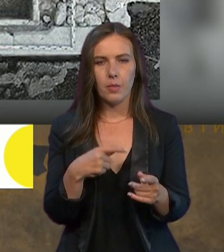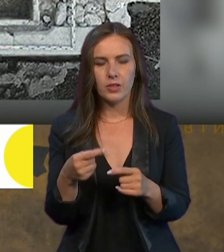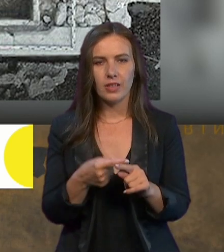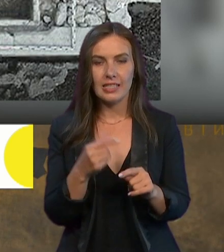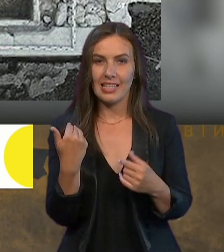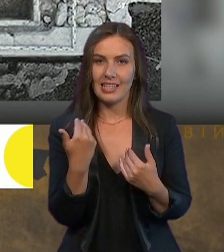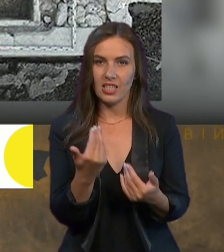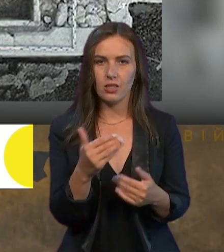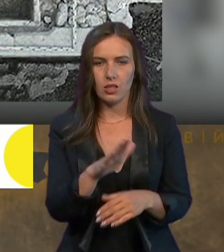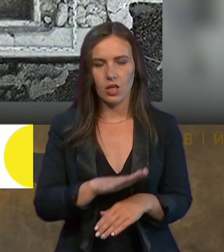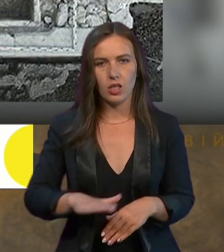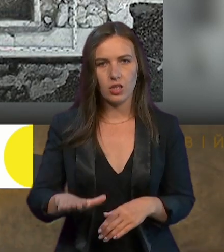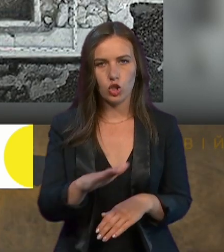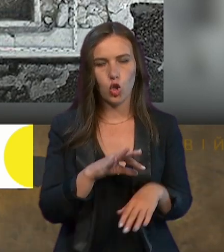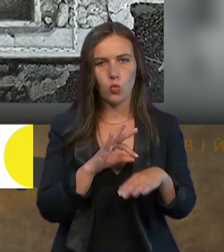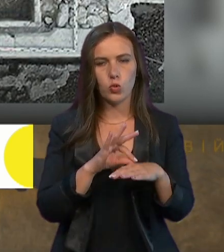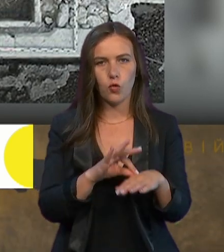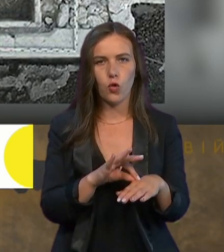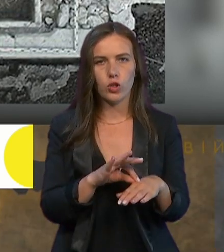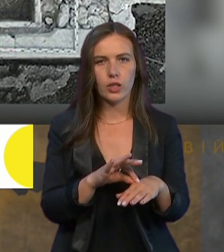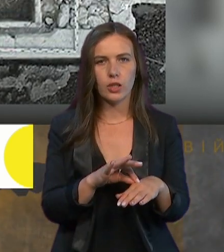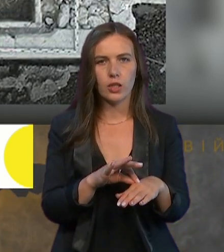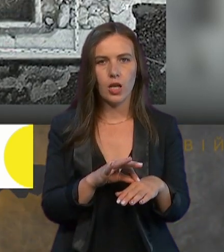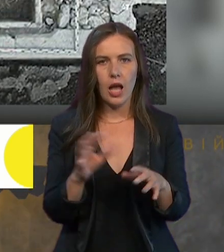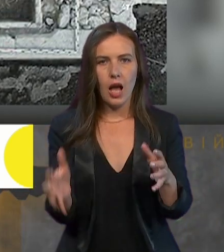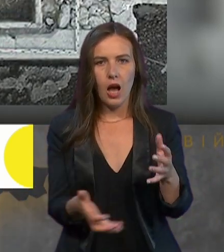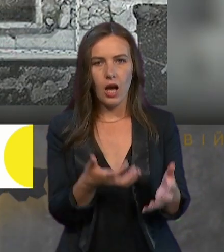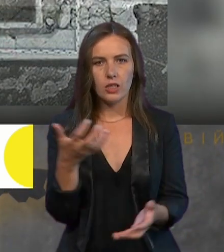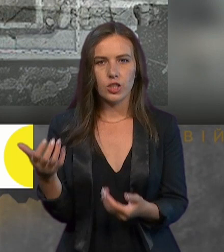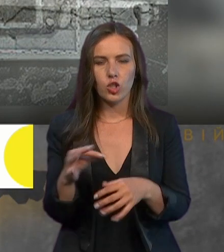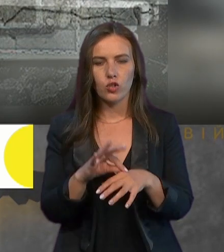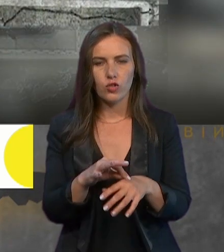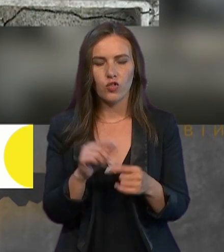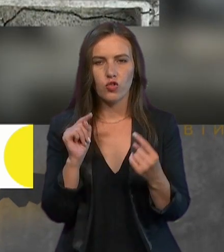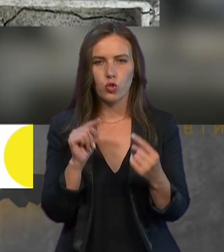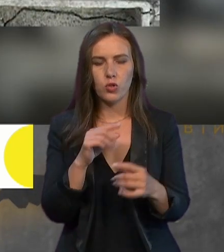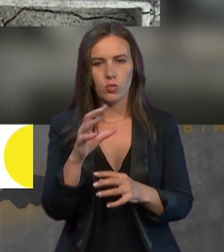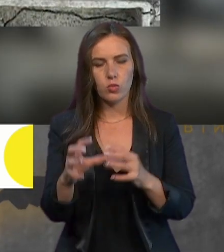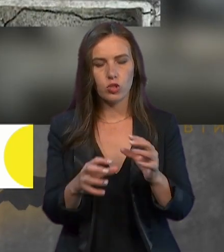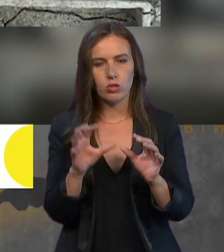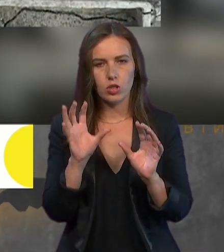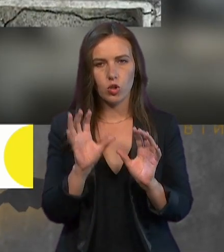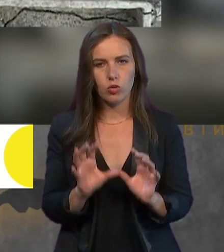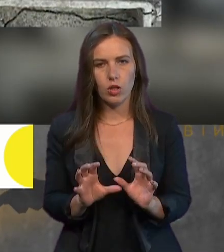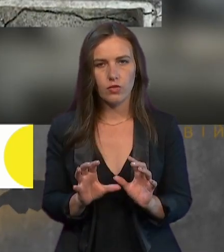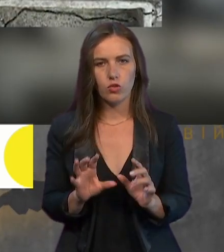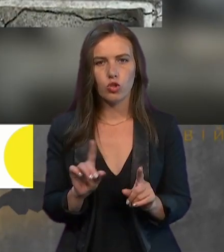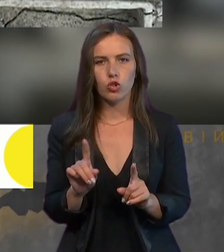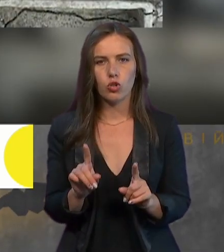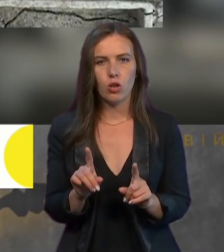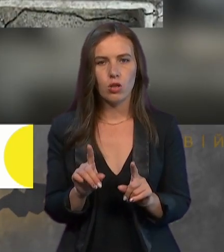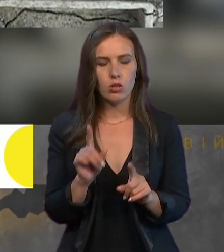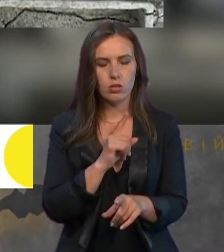територія, проводити археологічні дослідження всупереч міжнародному законодавству, що, в принципі, заборонено,